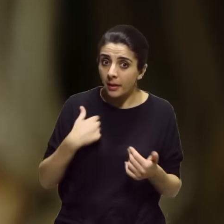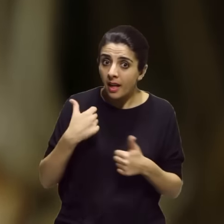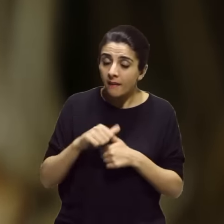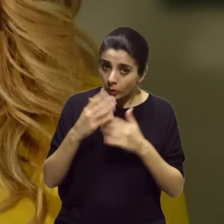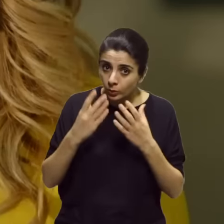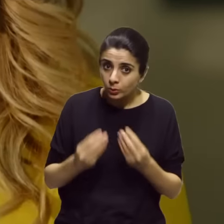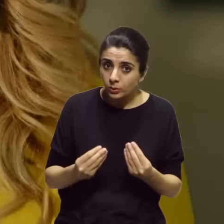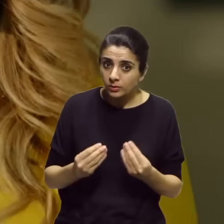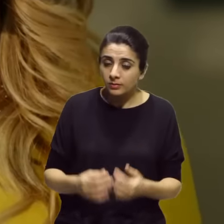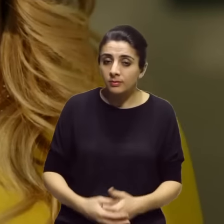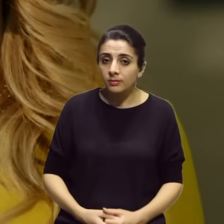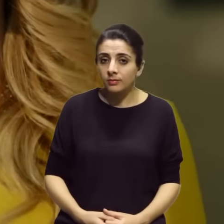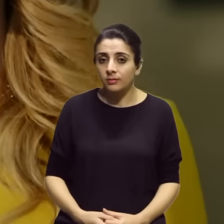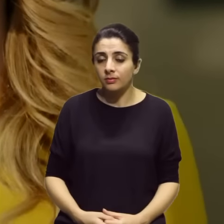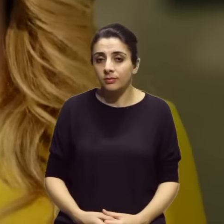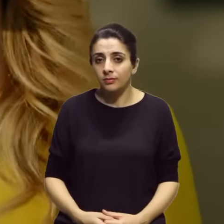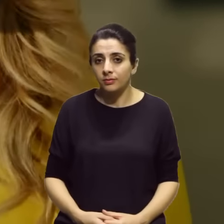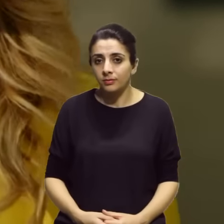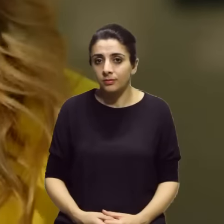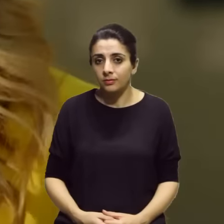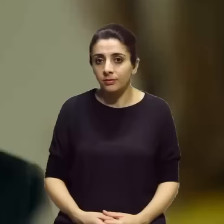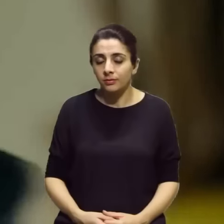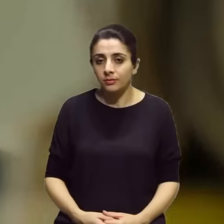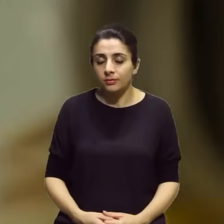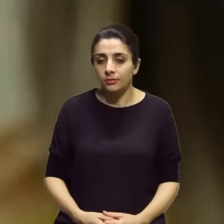benimle ilgilenir misin? Zeyno tebessüm etti.